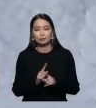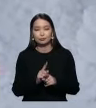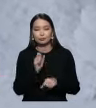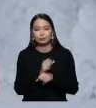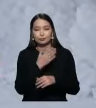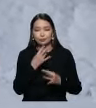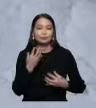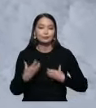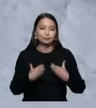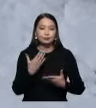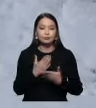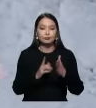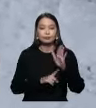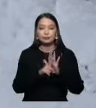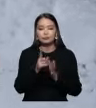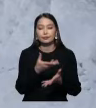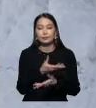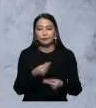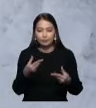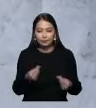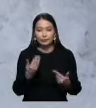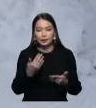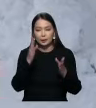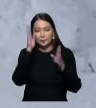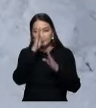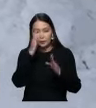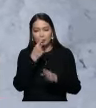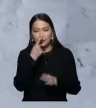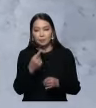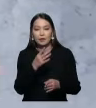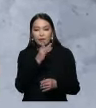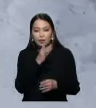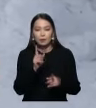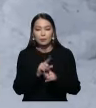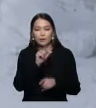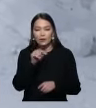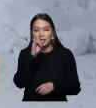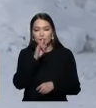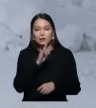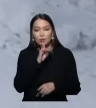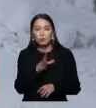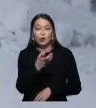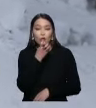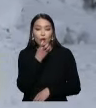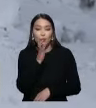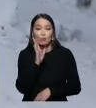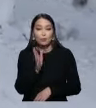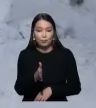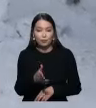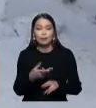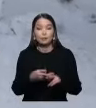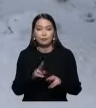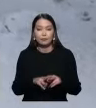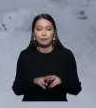ждут наступление весны. Тем более, что по прогнозу синоптиков, в ближайшее время в Восточном Казахстане потеплеет, и регион вновь